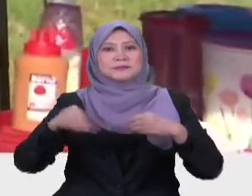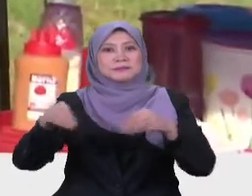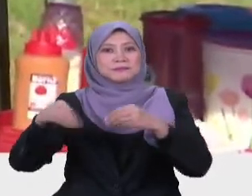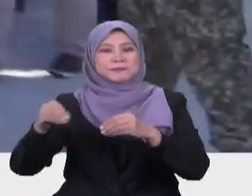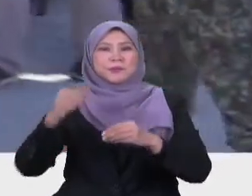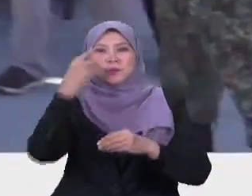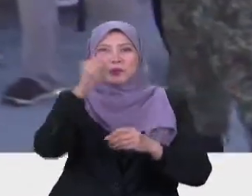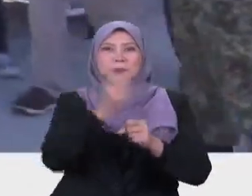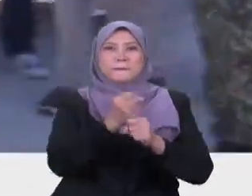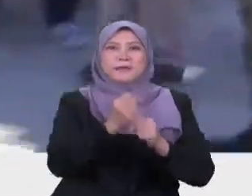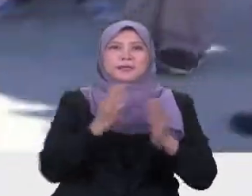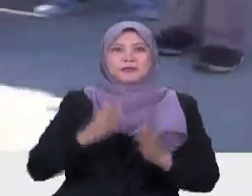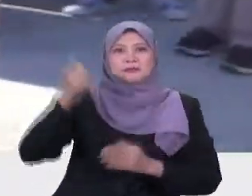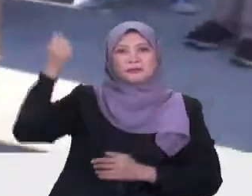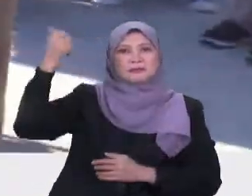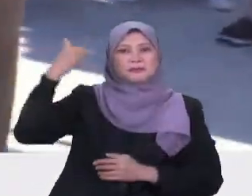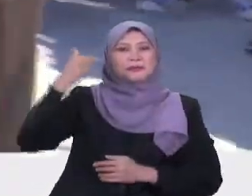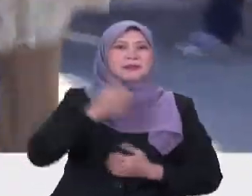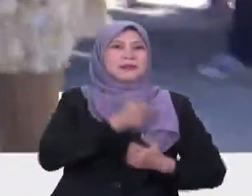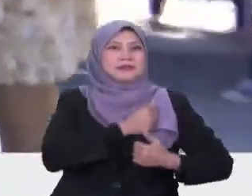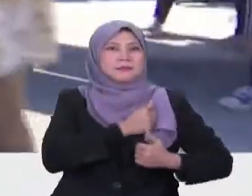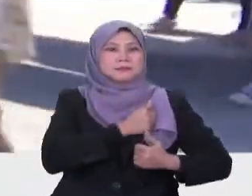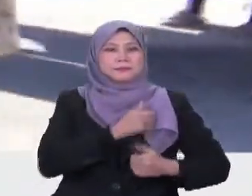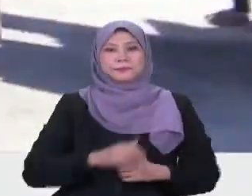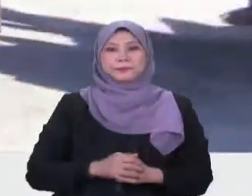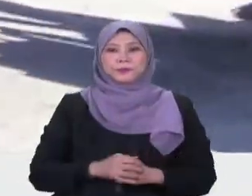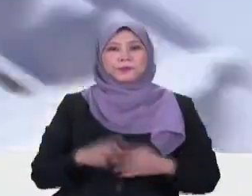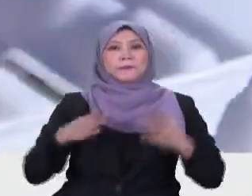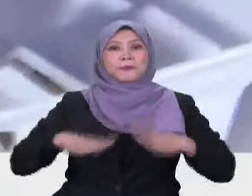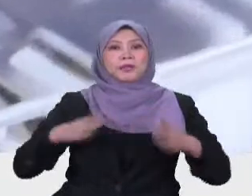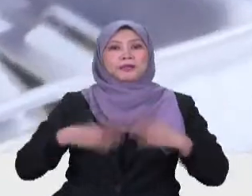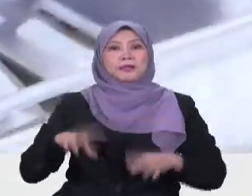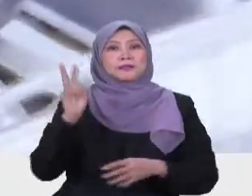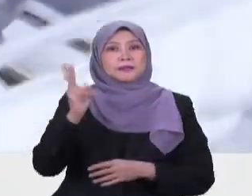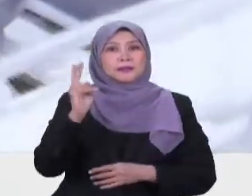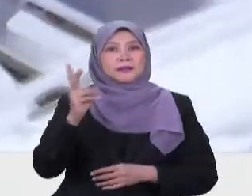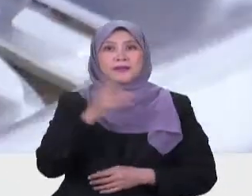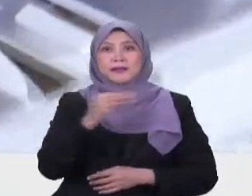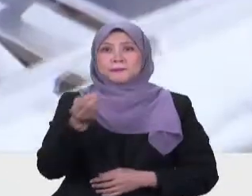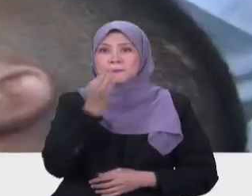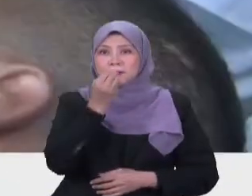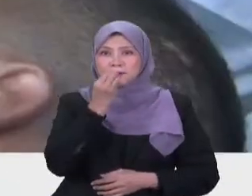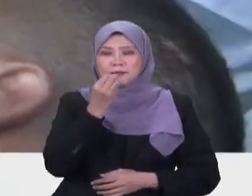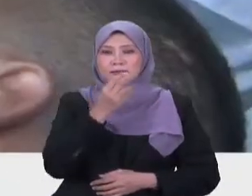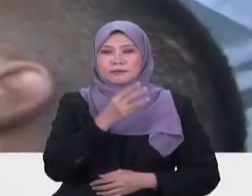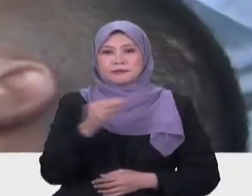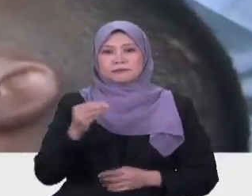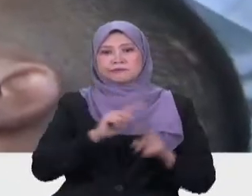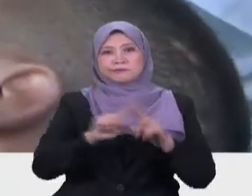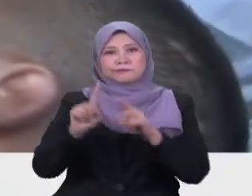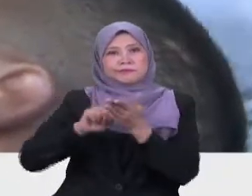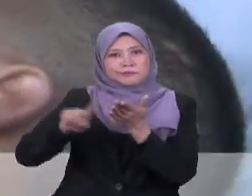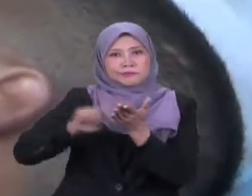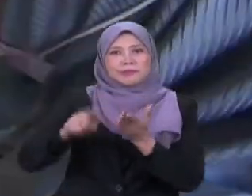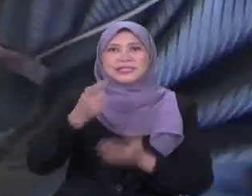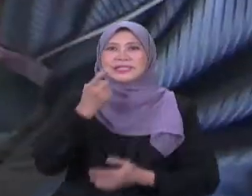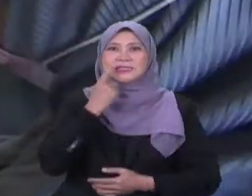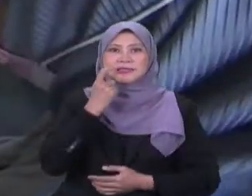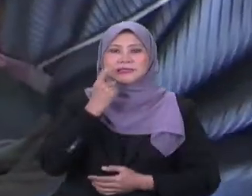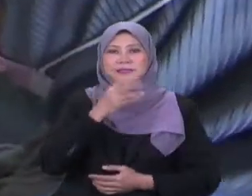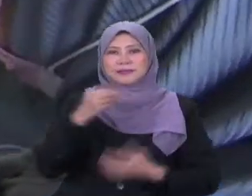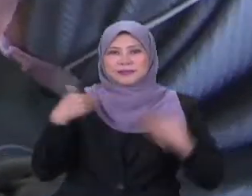ahead Mbah selain jualan barongan seperti pakaian terpakai dan makanan program juga diisi dengan pemeriksaan gigi